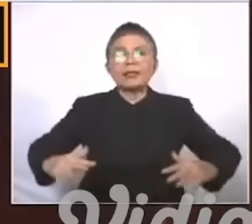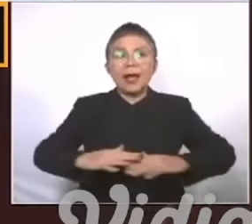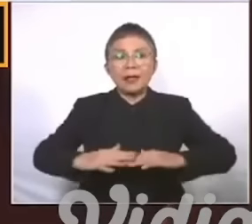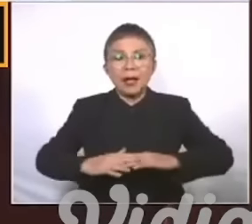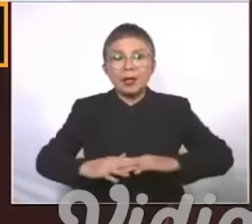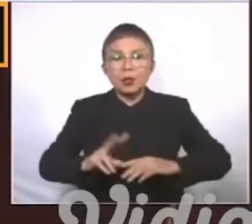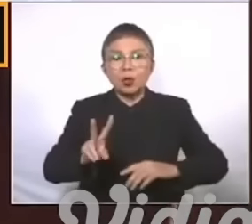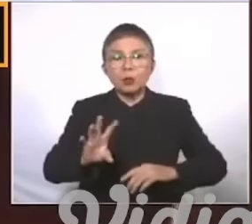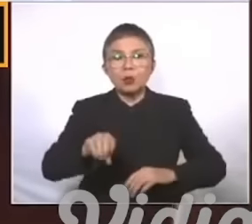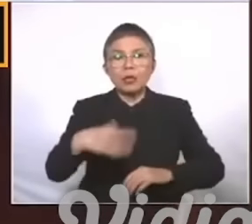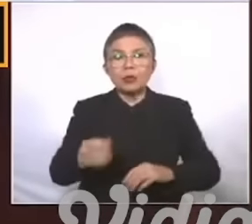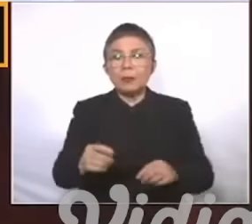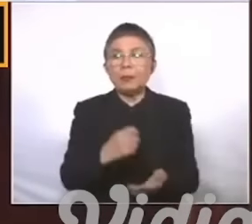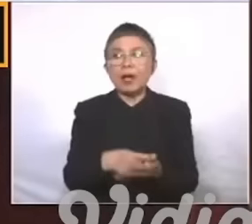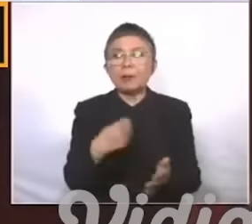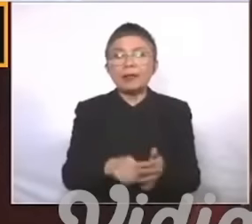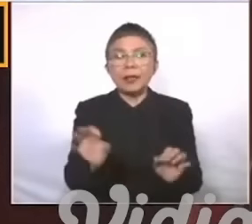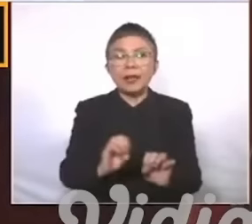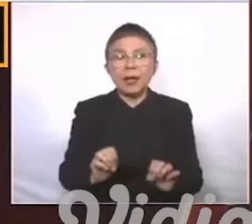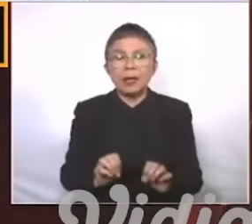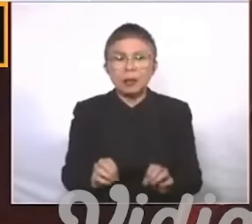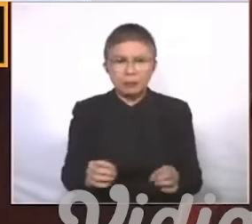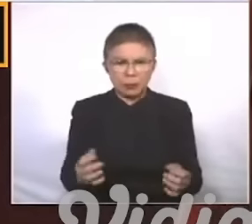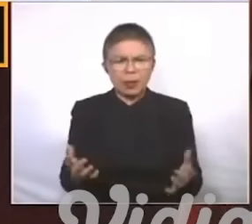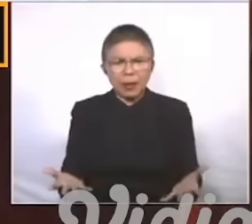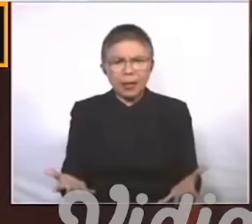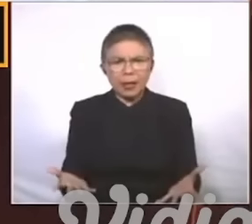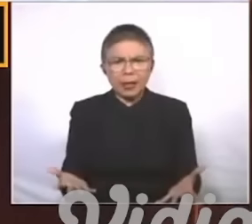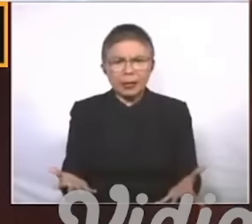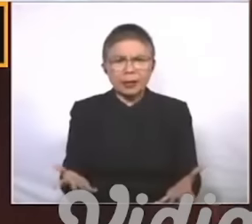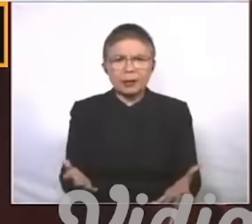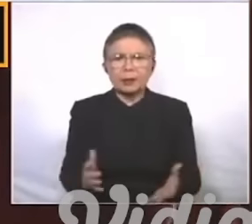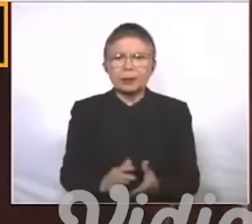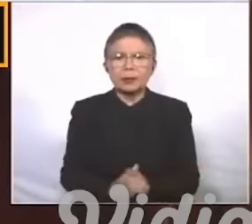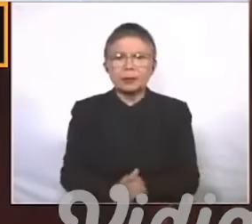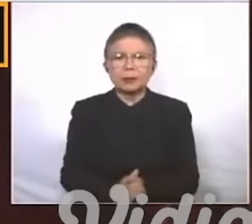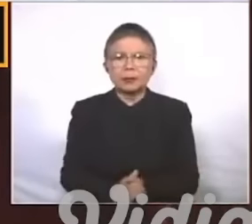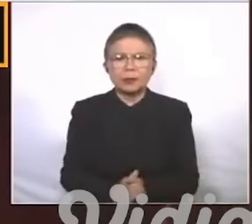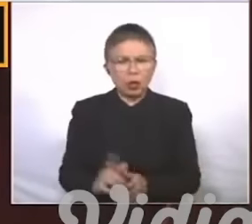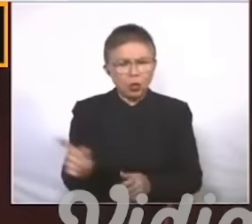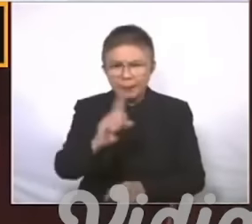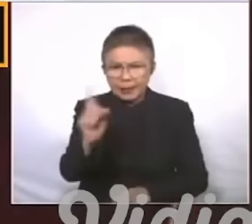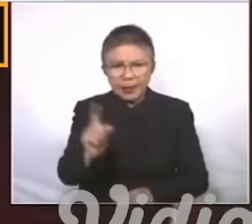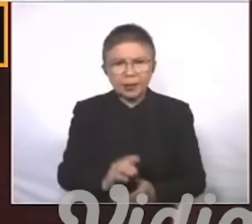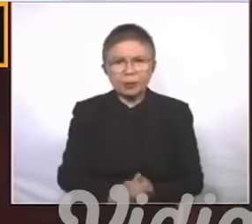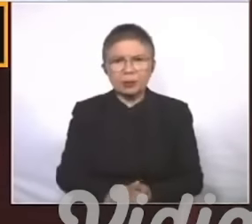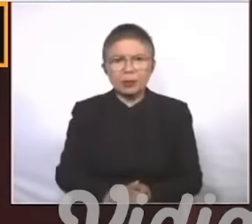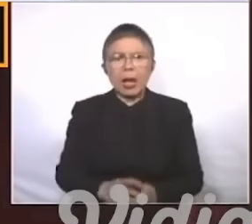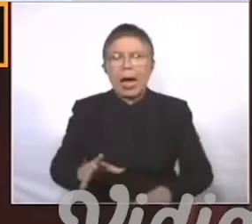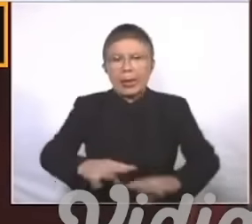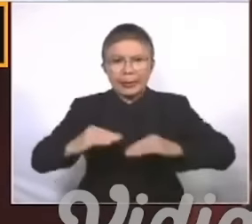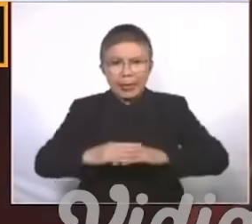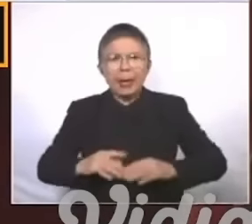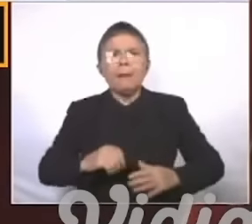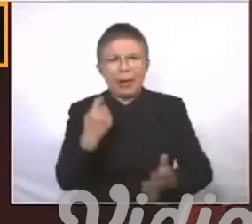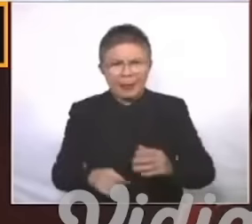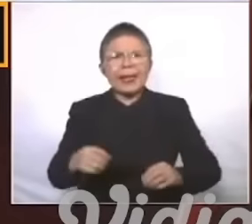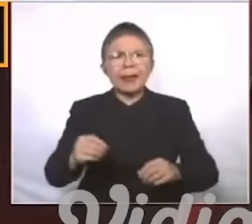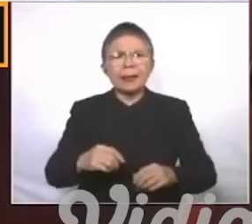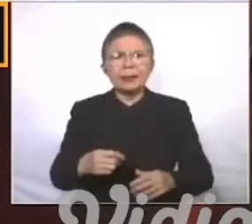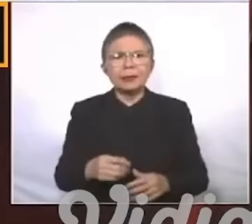tahun, tidak bayar pajak, lalu diberi ampun, asal mulai baik-baik, kembalikan seandainya pajak. Tidak bisa, saya bilang. Nah sekarang, dia